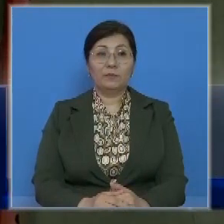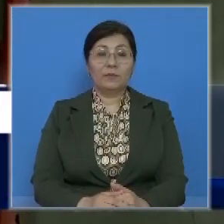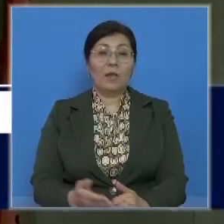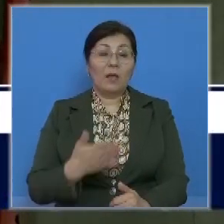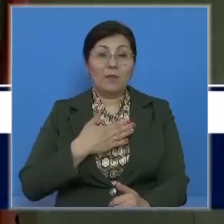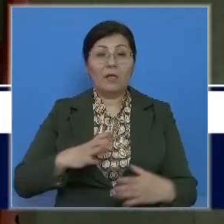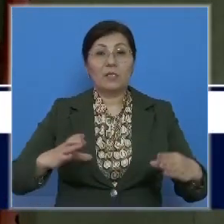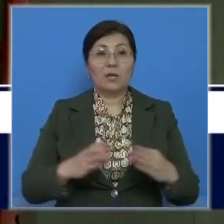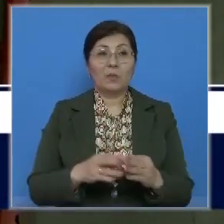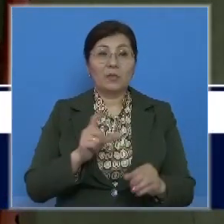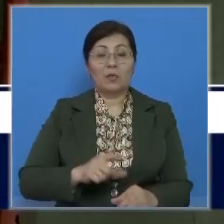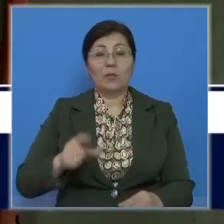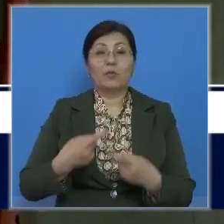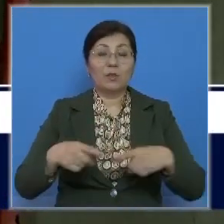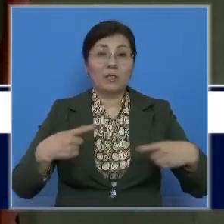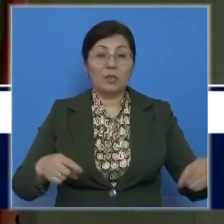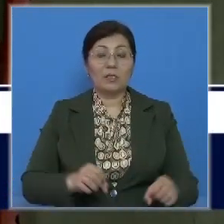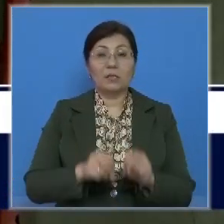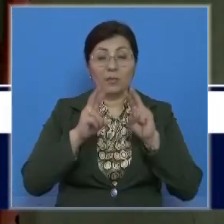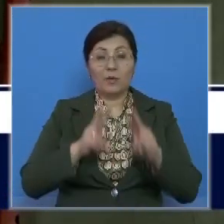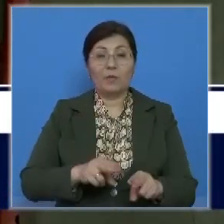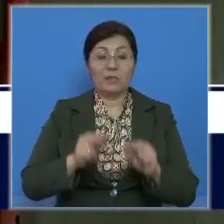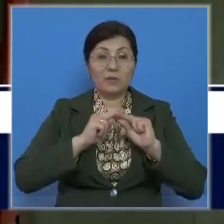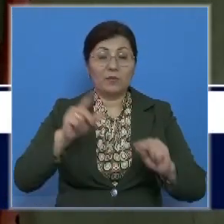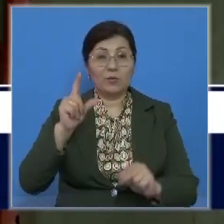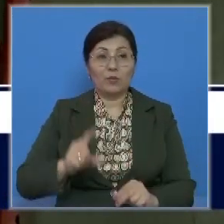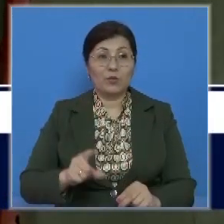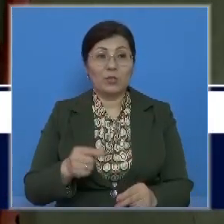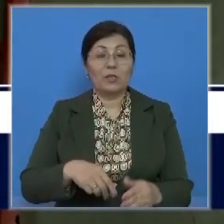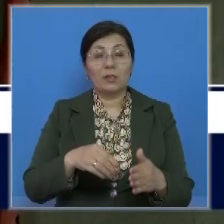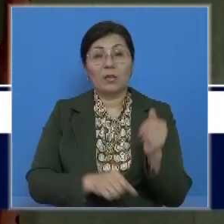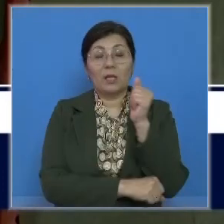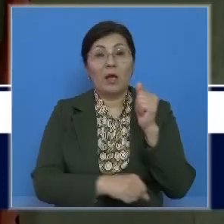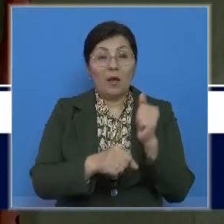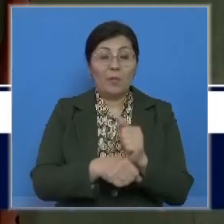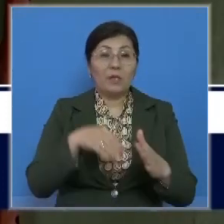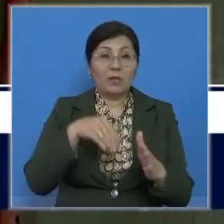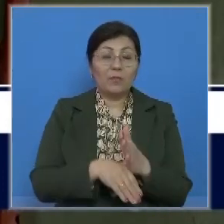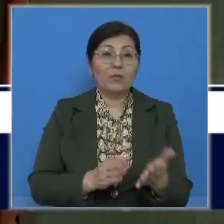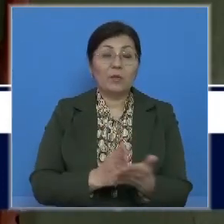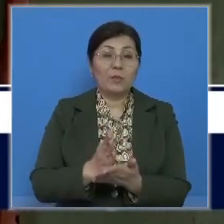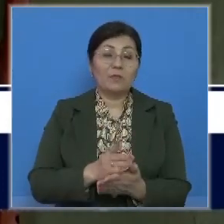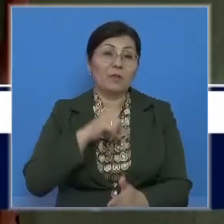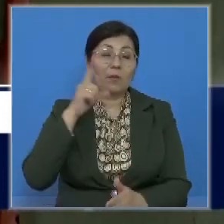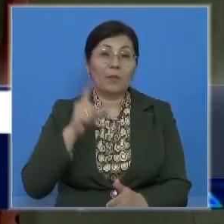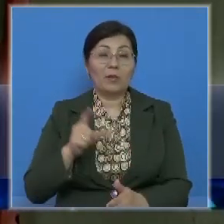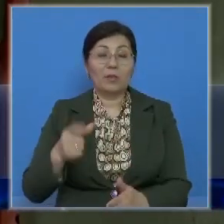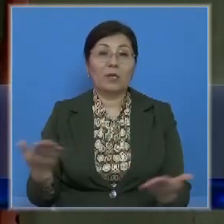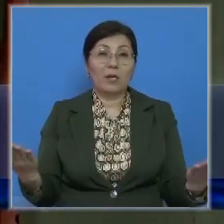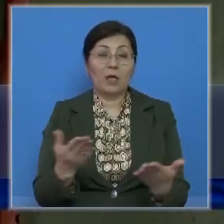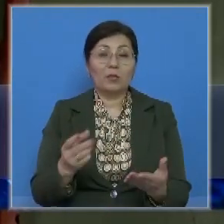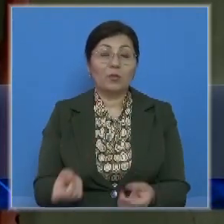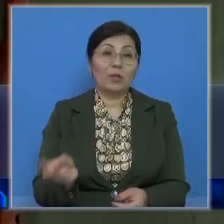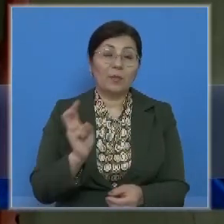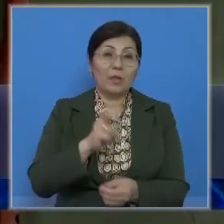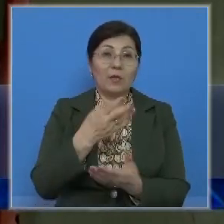В нашей команде люди разных профессий – учителя, сотрудники внутренней политики, а также молодые ребята, которые переехали к нам